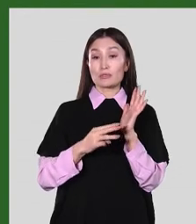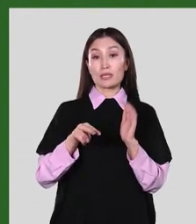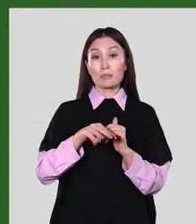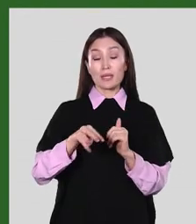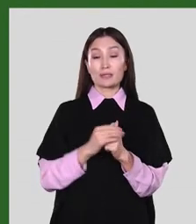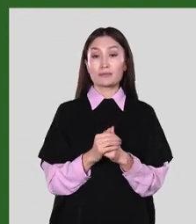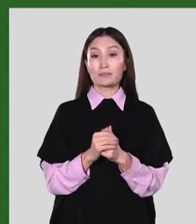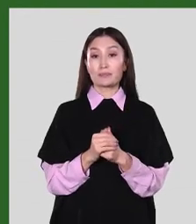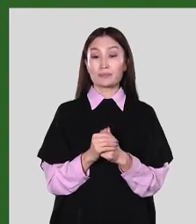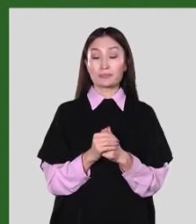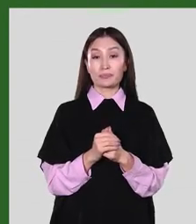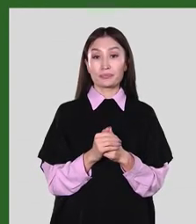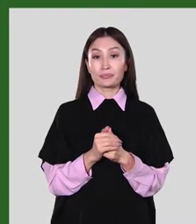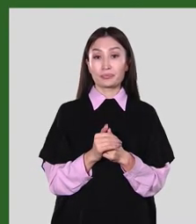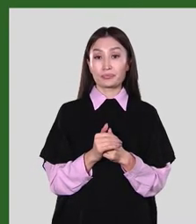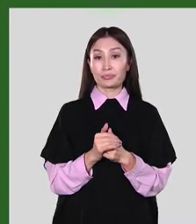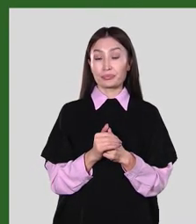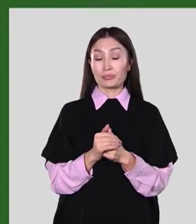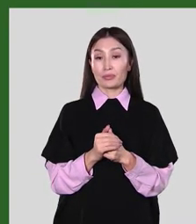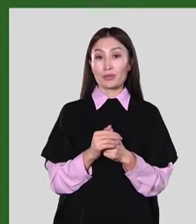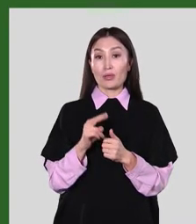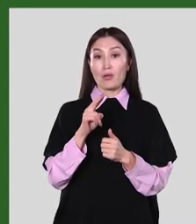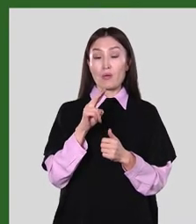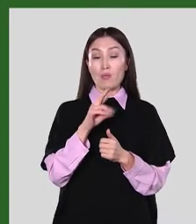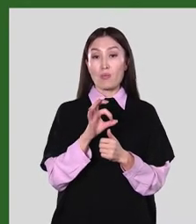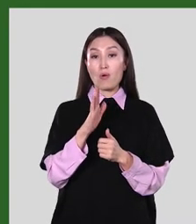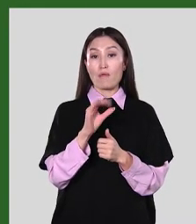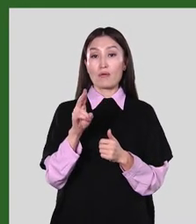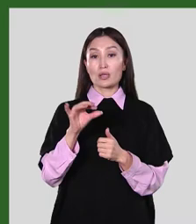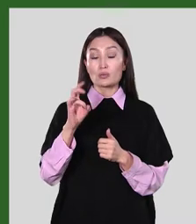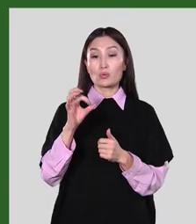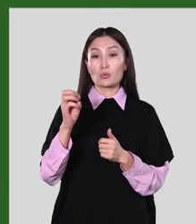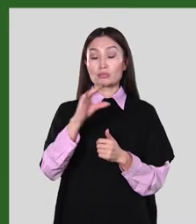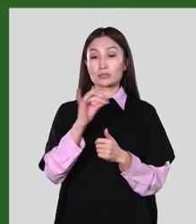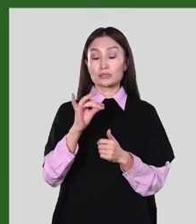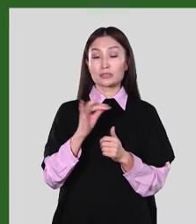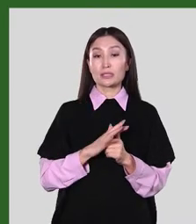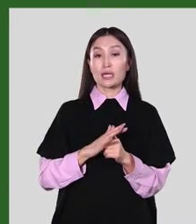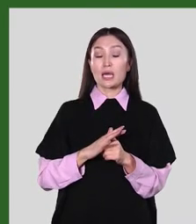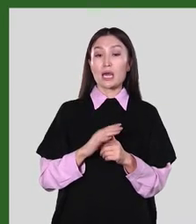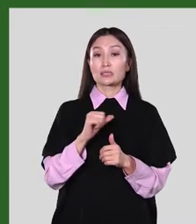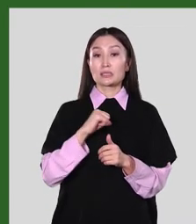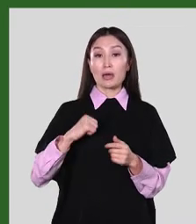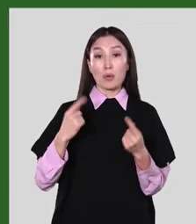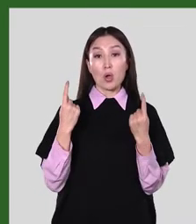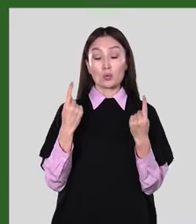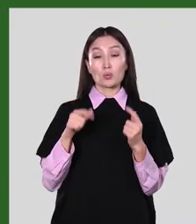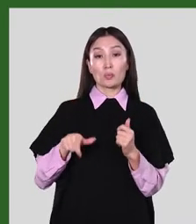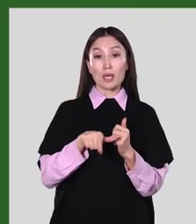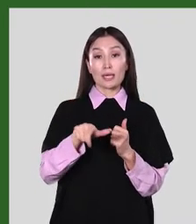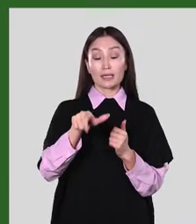метров по водности увеличение площади бассейна самая крупная река